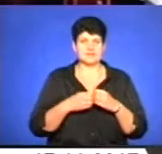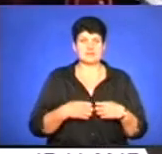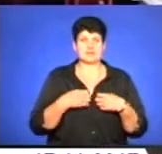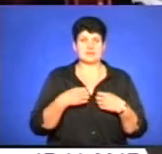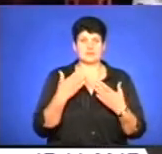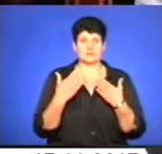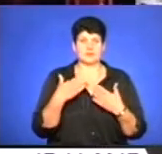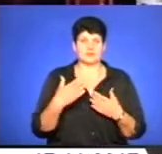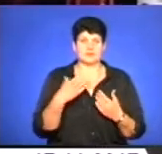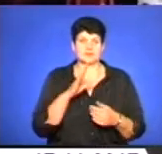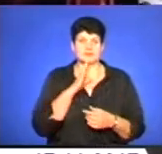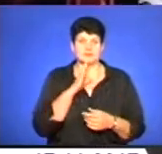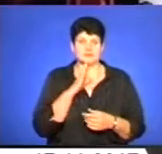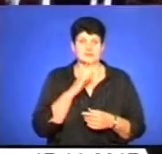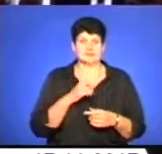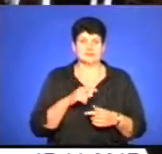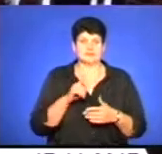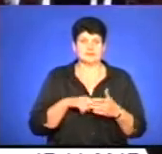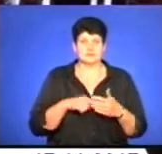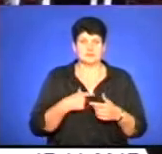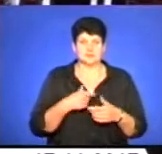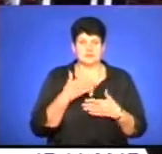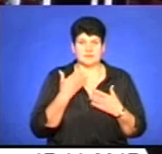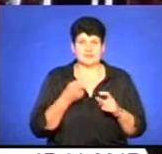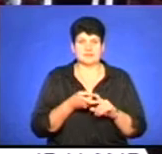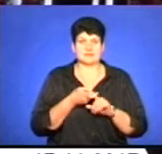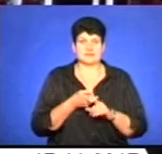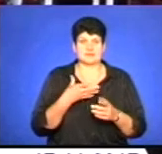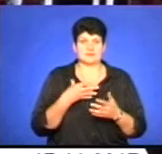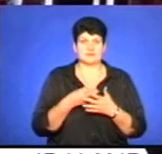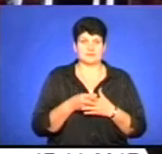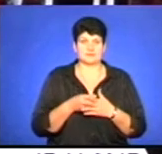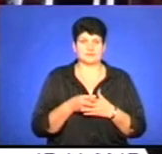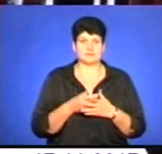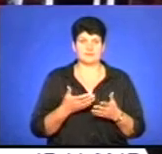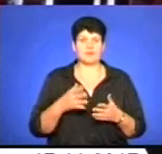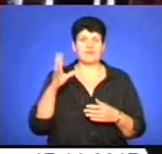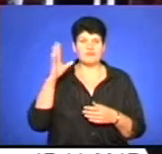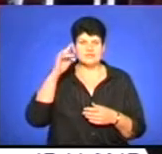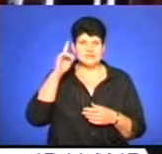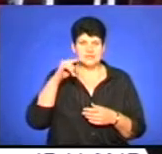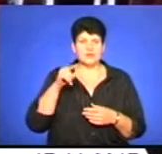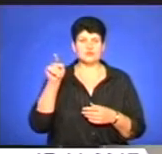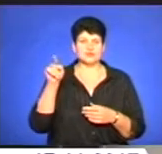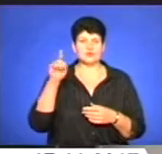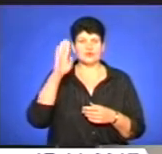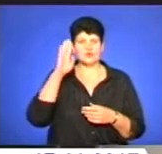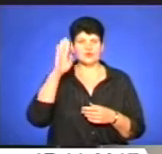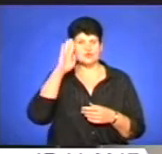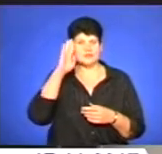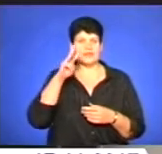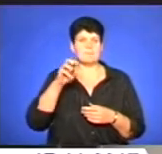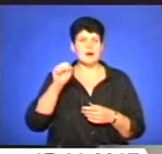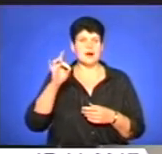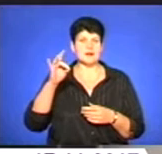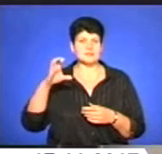з жінками, невпевненість у собі, залежність від власних гормонів. Всім відомо, чоловіки вони ж з Марсу, а жінки вони з